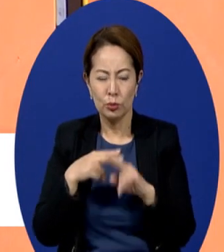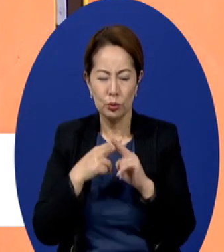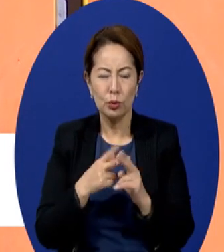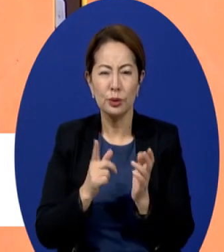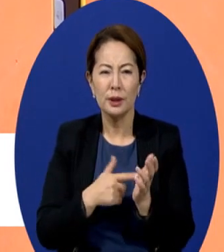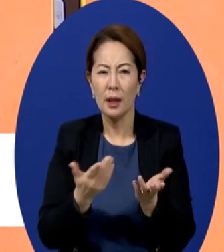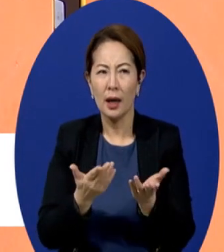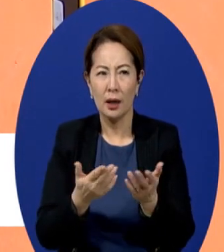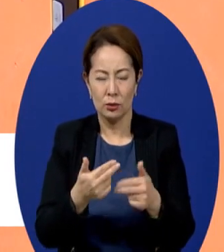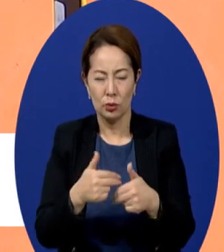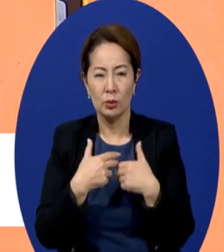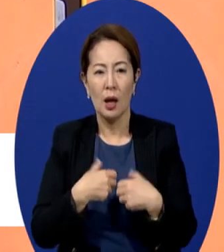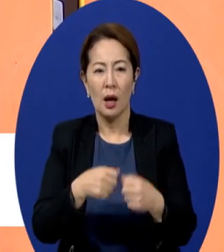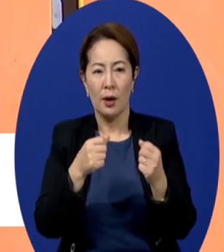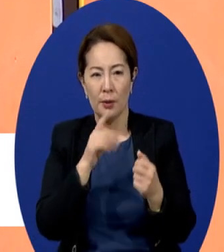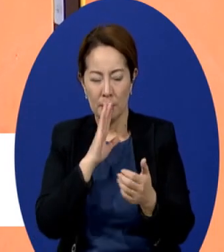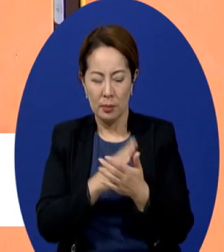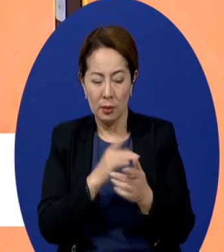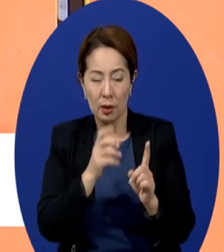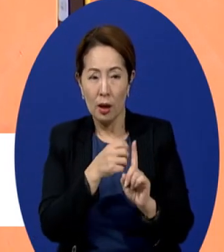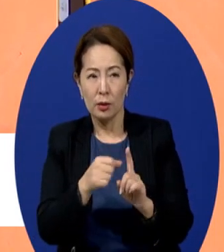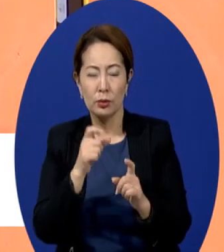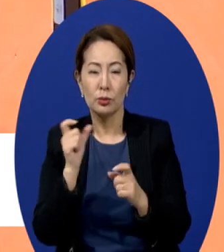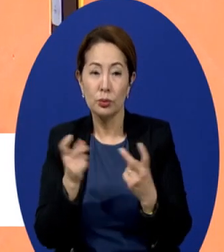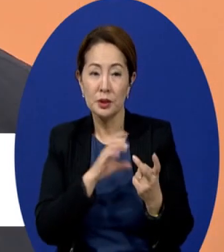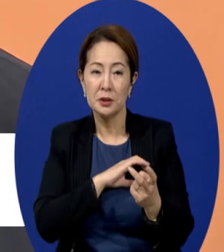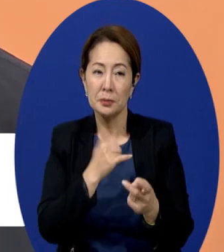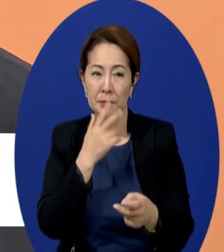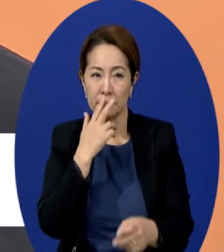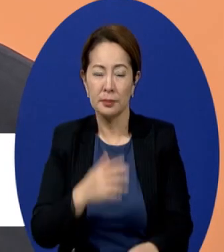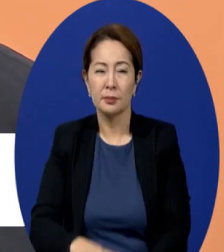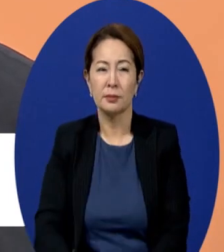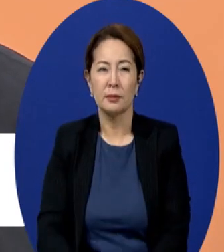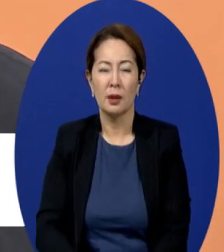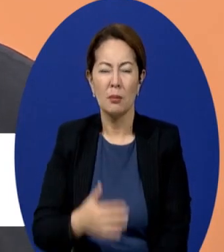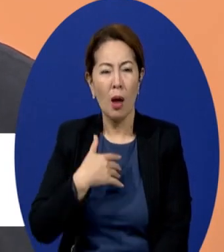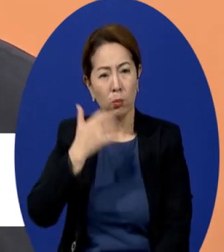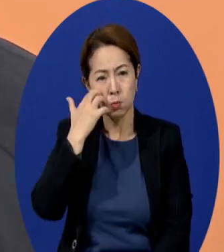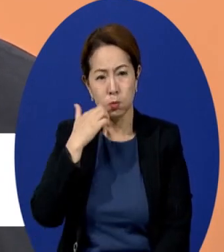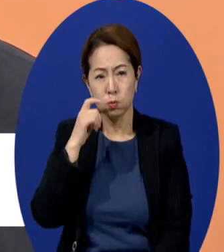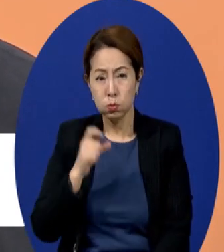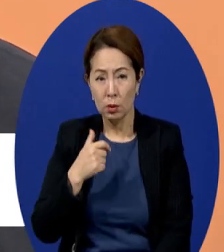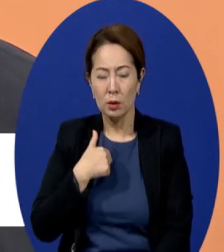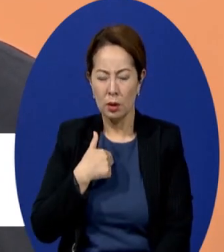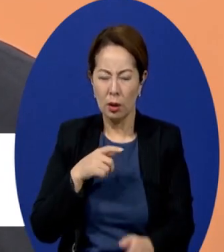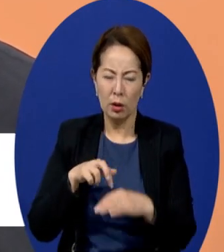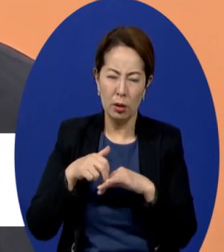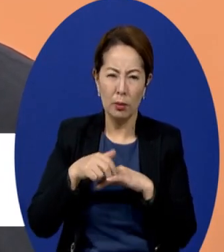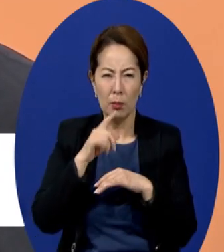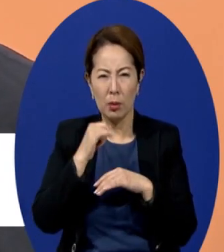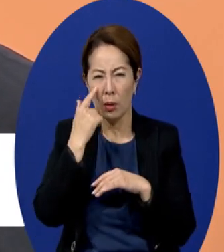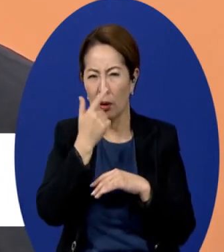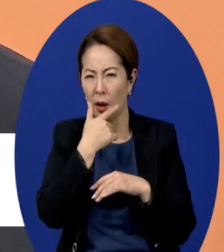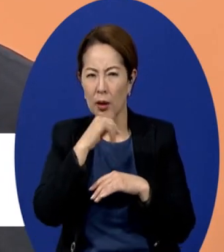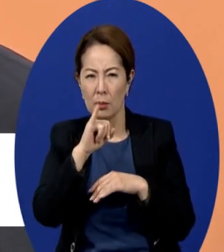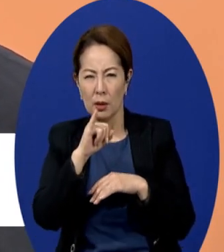хин нэг гарч ирч авах юм байна. Тэгэхээр үүгээр үүшлүүлсэн хэрэгтэй сэтгэлийг одоо хүргэе. Мэдэн шиг өндөр настай тохолгар муутай, нүдний